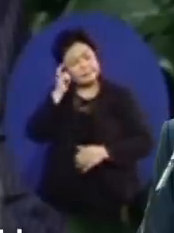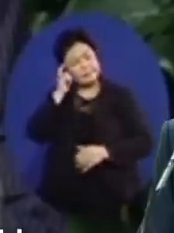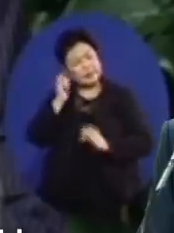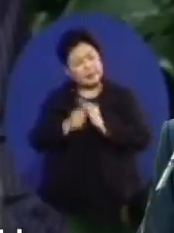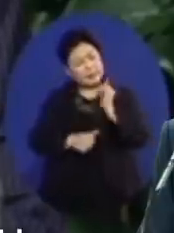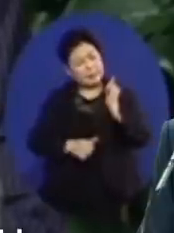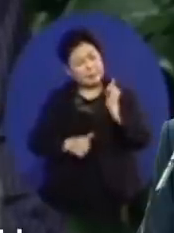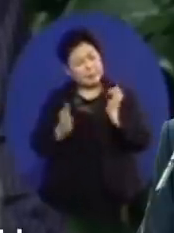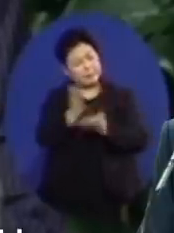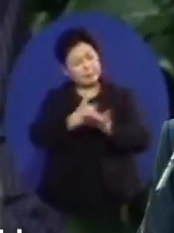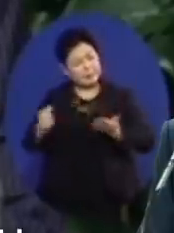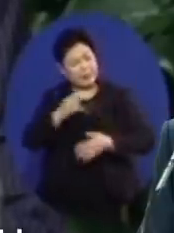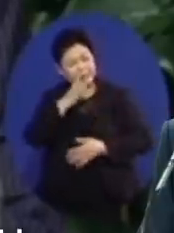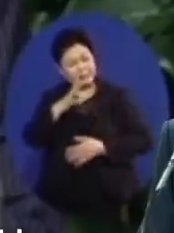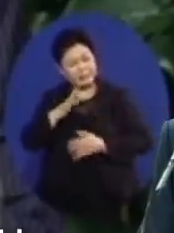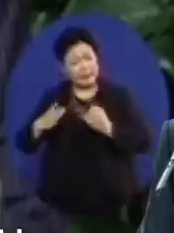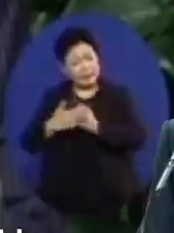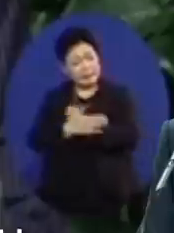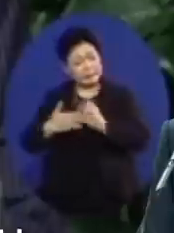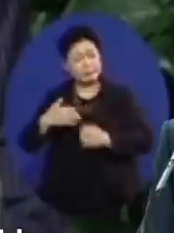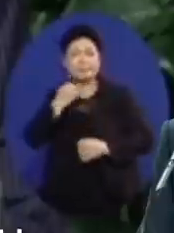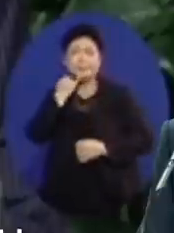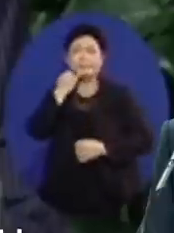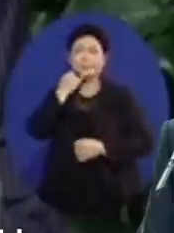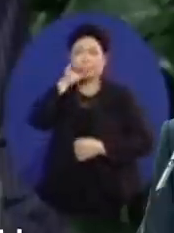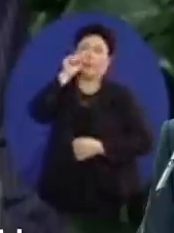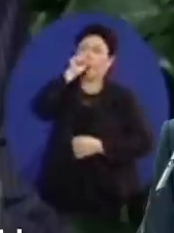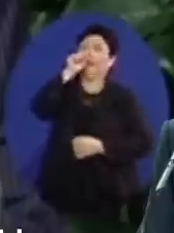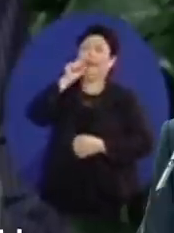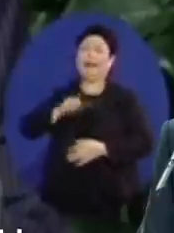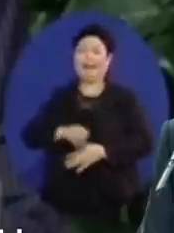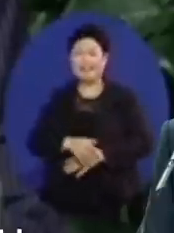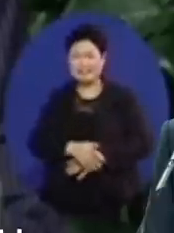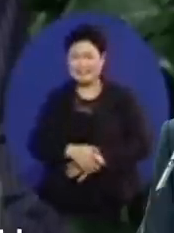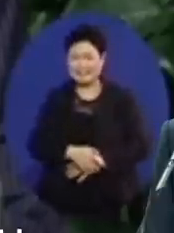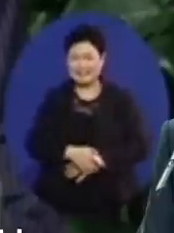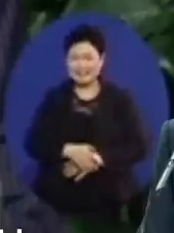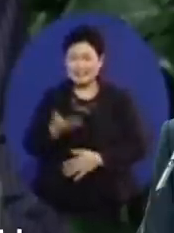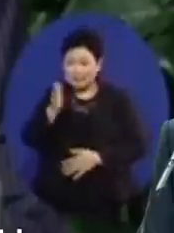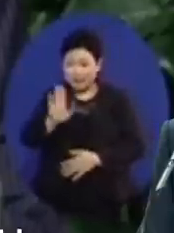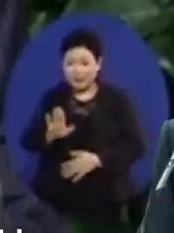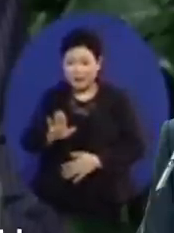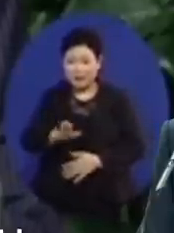뺏긴 것은 안 됐는데 대접 받는 것은 괜찮다 괜찮아. 그런데